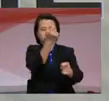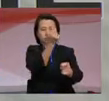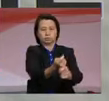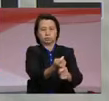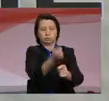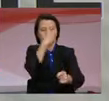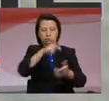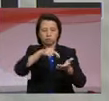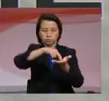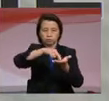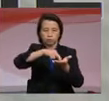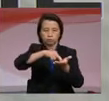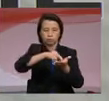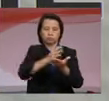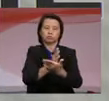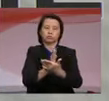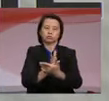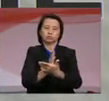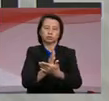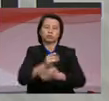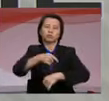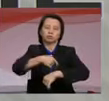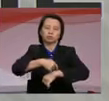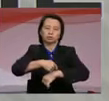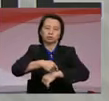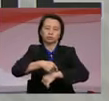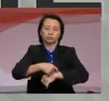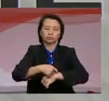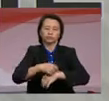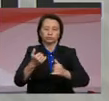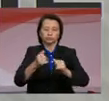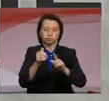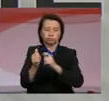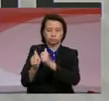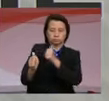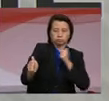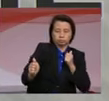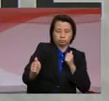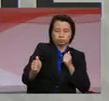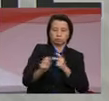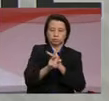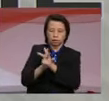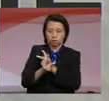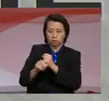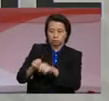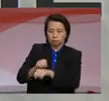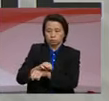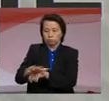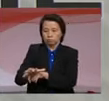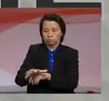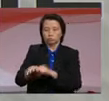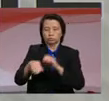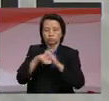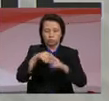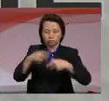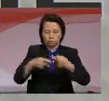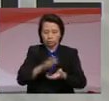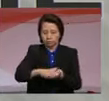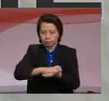ditetapkan untuk rawatan buat sementara waktu. Langkah pembendungan dan kawalan jangkitan seperti proses